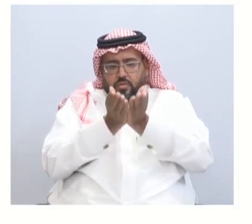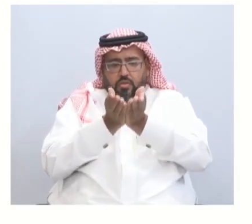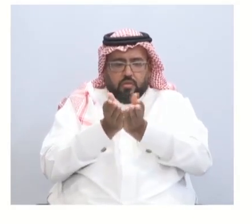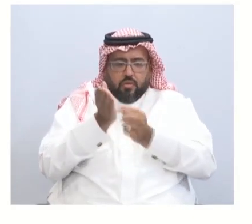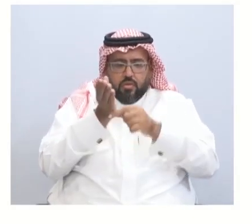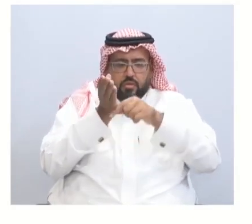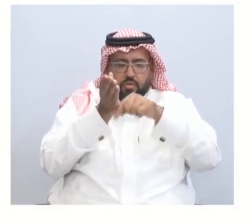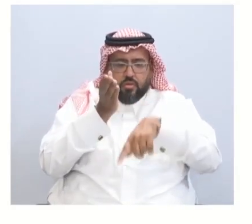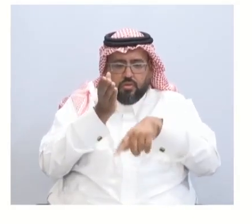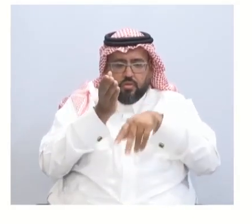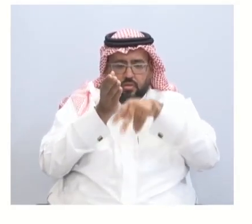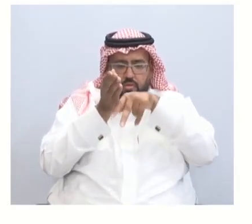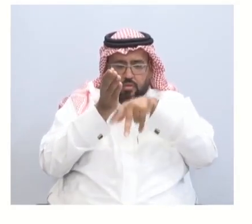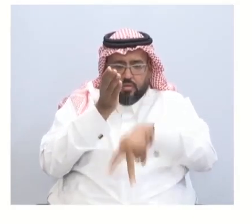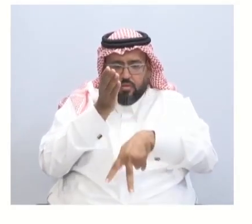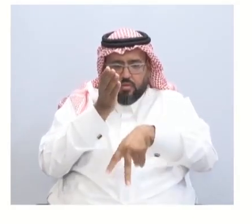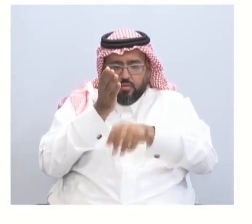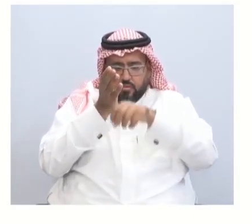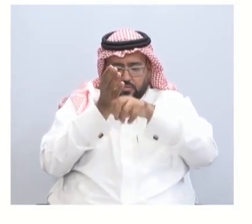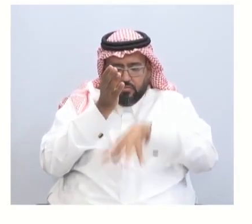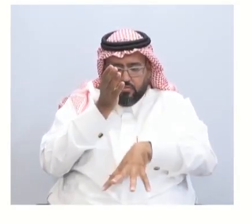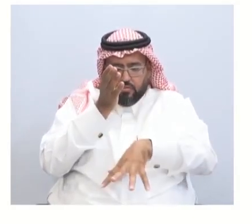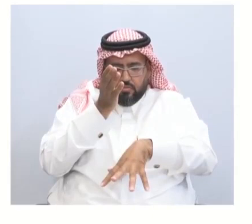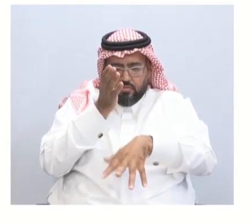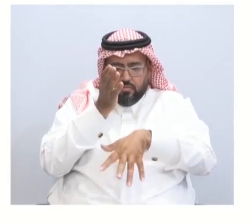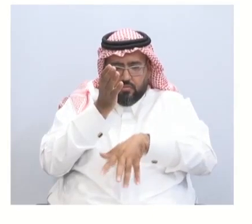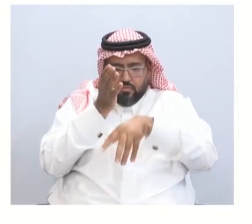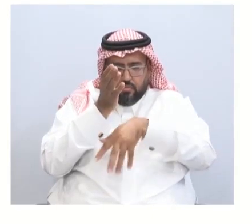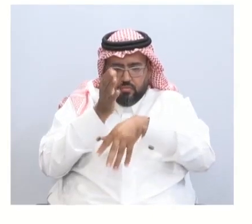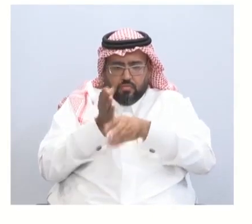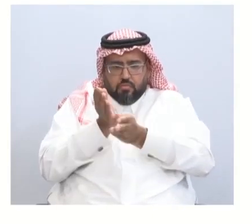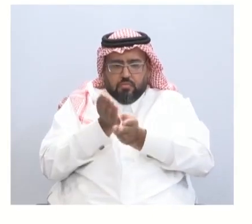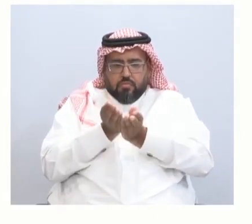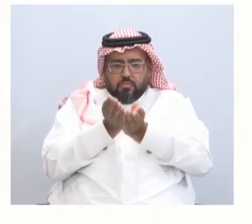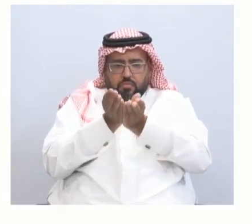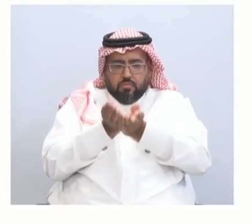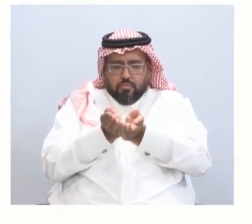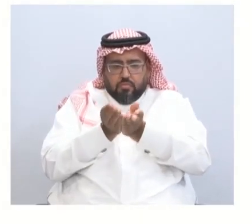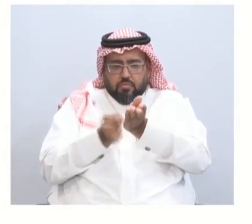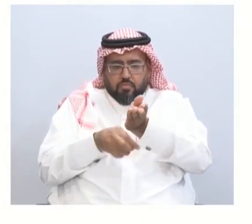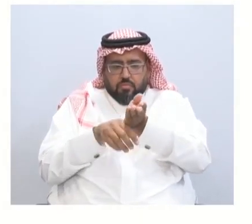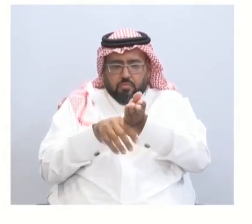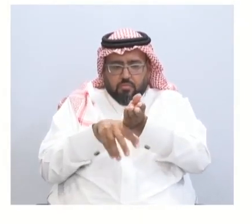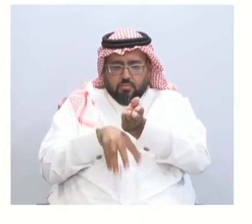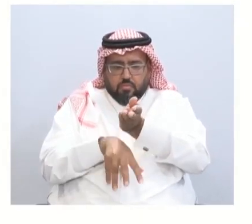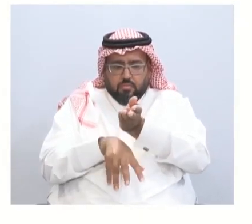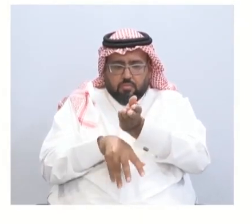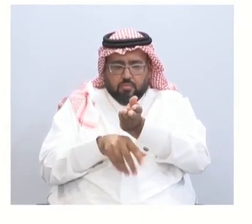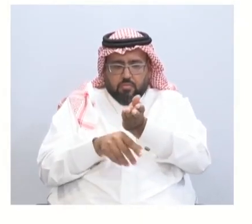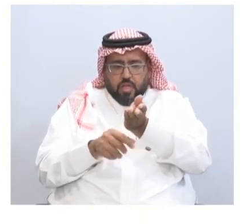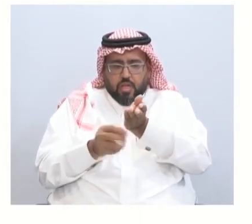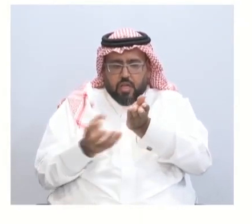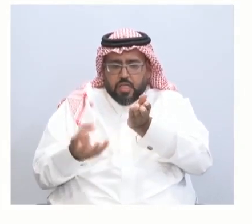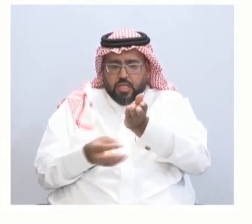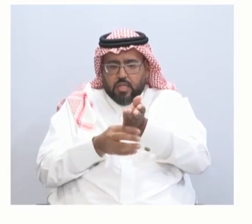بالسونار السونار عزيزي الطالب عزيزتي الطالبه هو جهاز يستعمل او